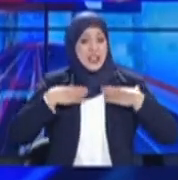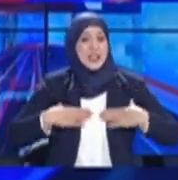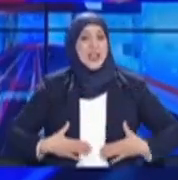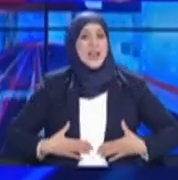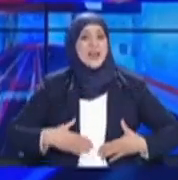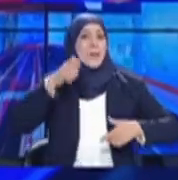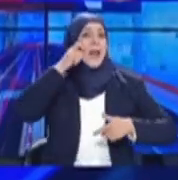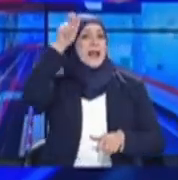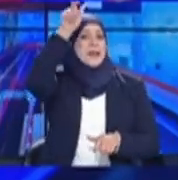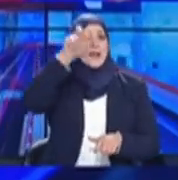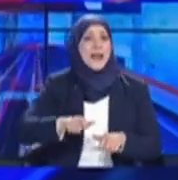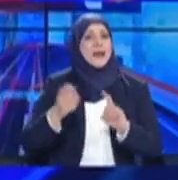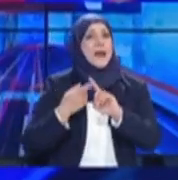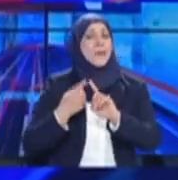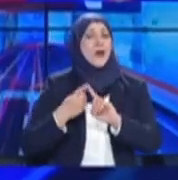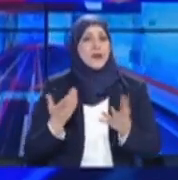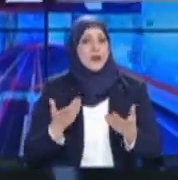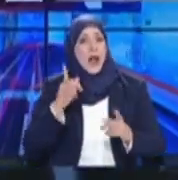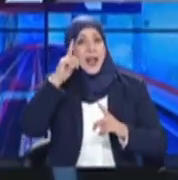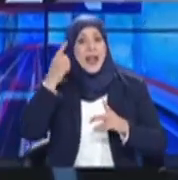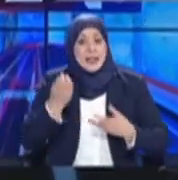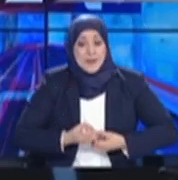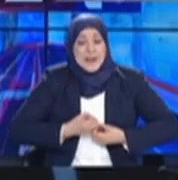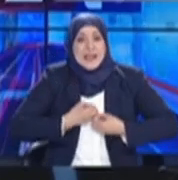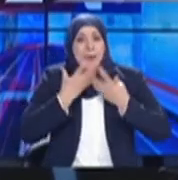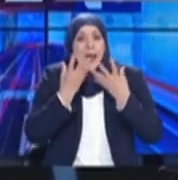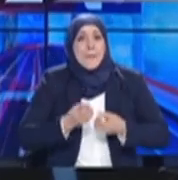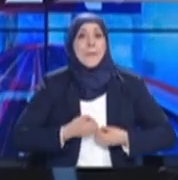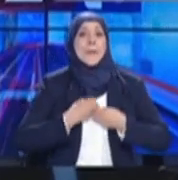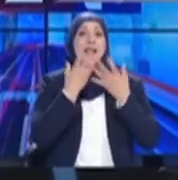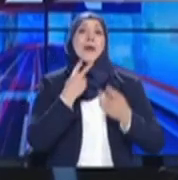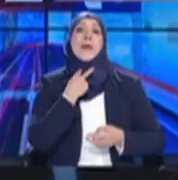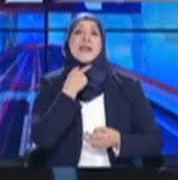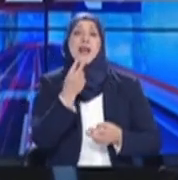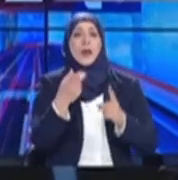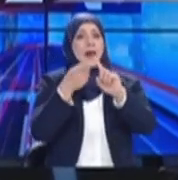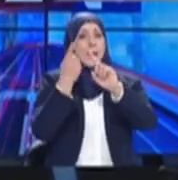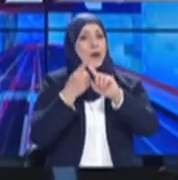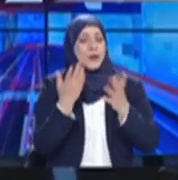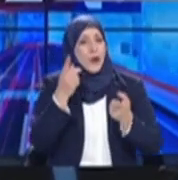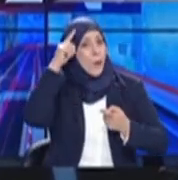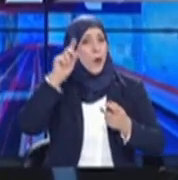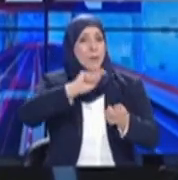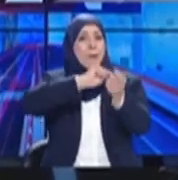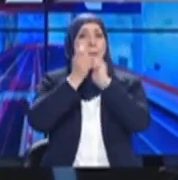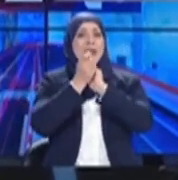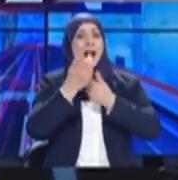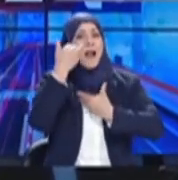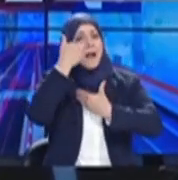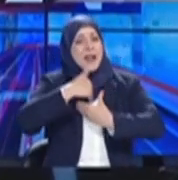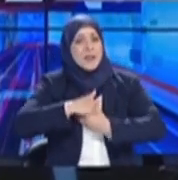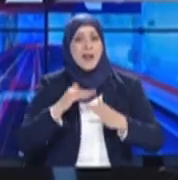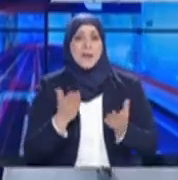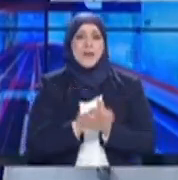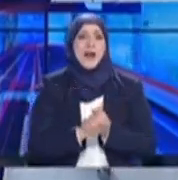انه ينطق صوتا هو التعريف العالمي للموسيقى فان